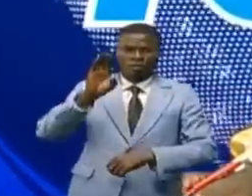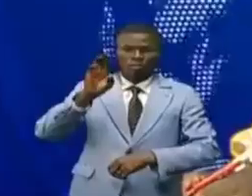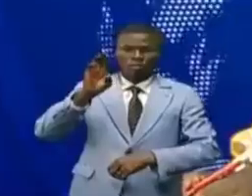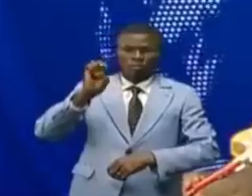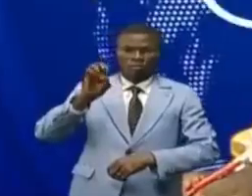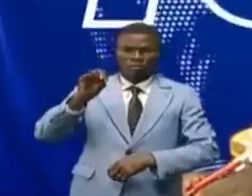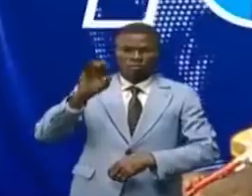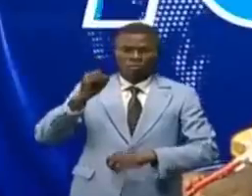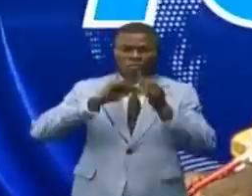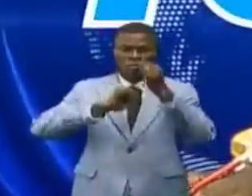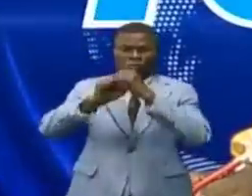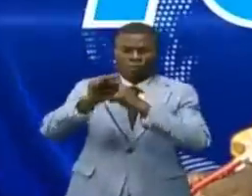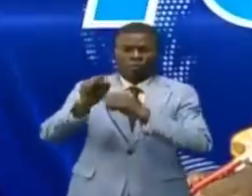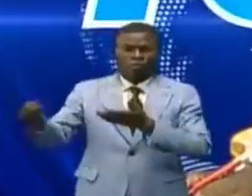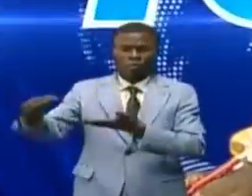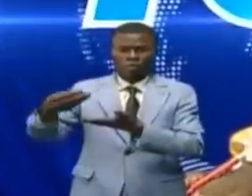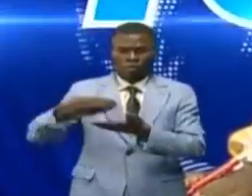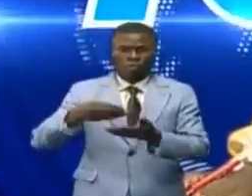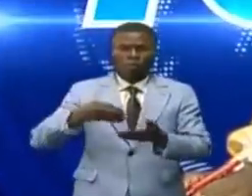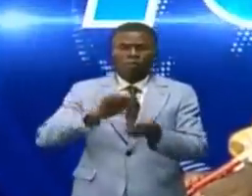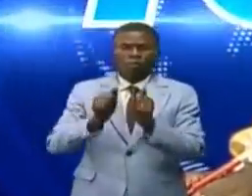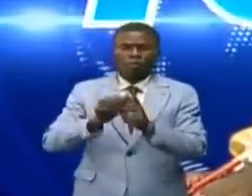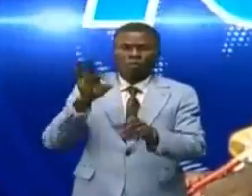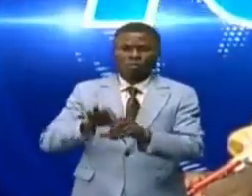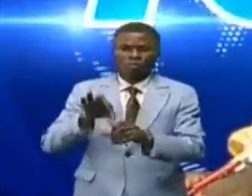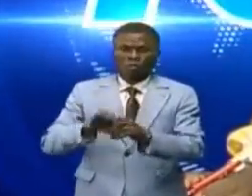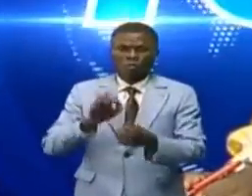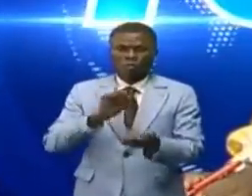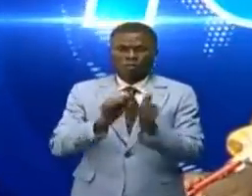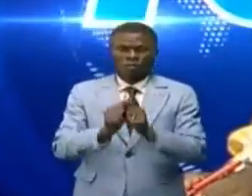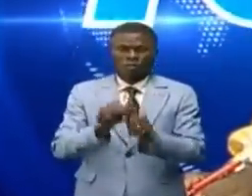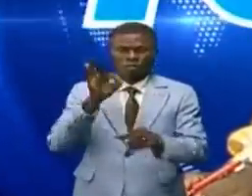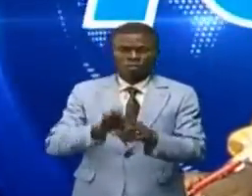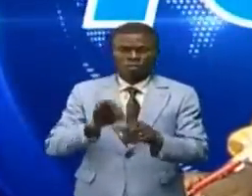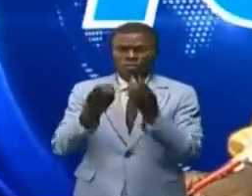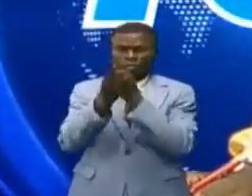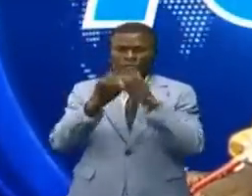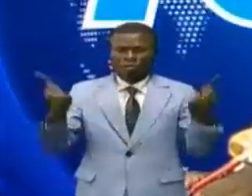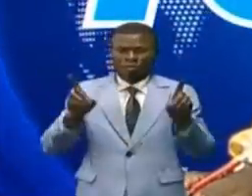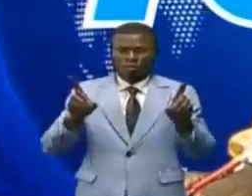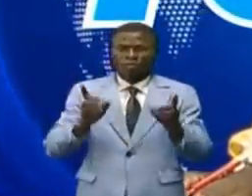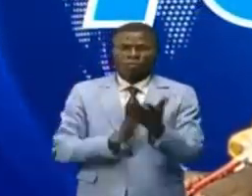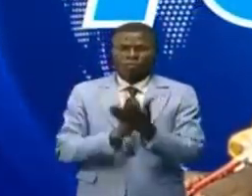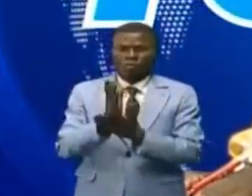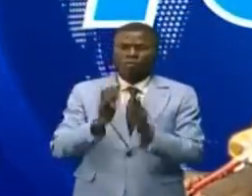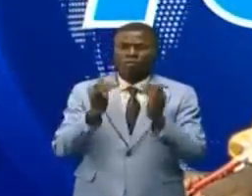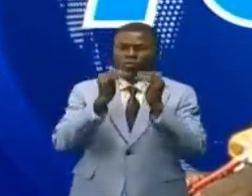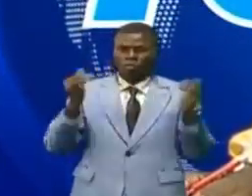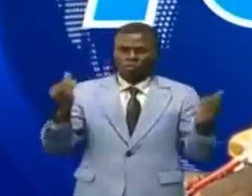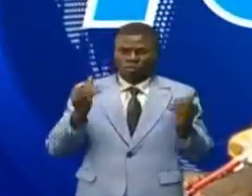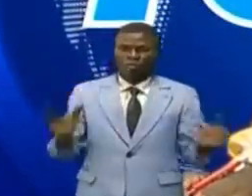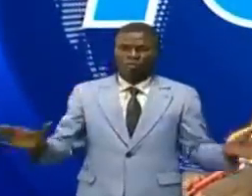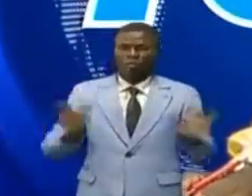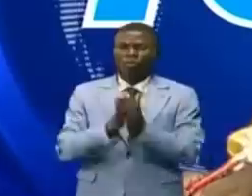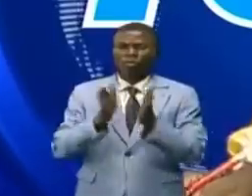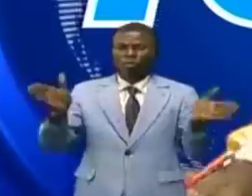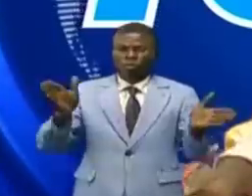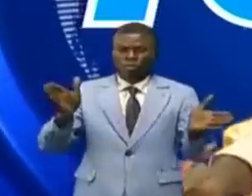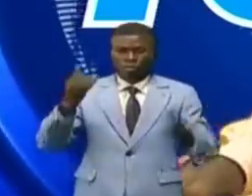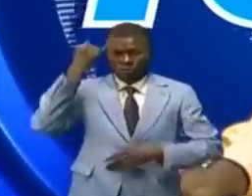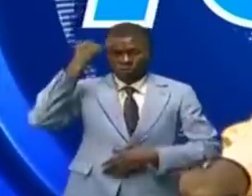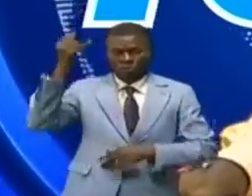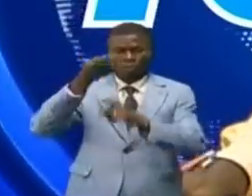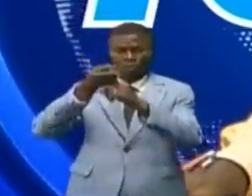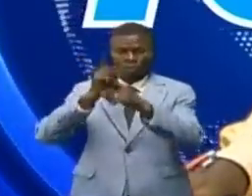sensibilisation mobilisation de l'électorat pour un processus électoral démocratique crédible et apaisé et inclusif et une